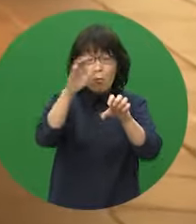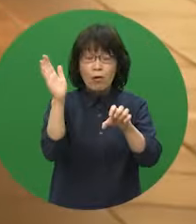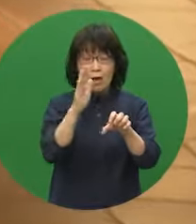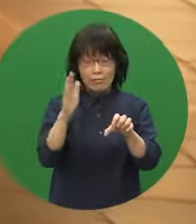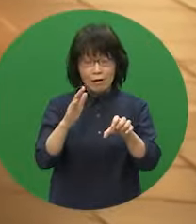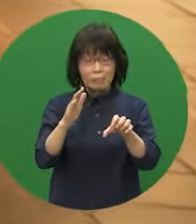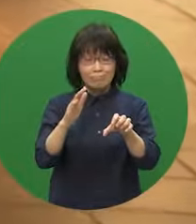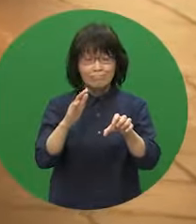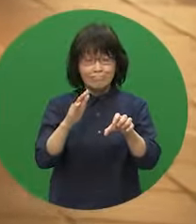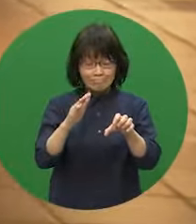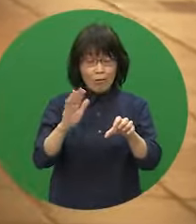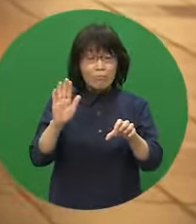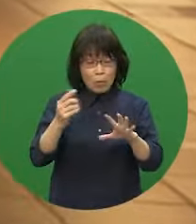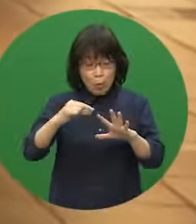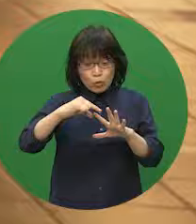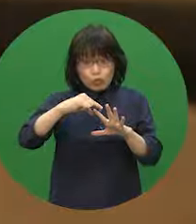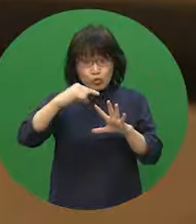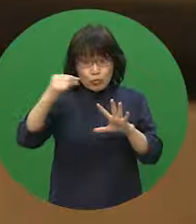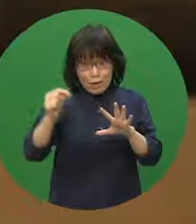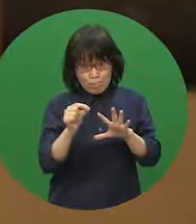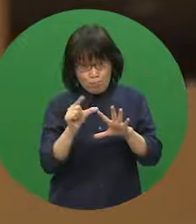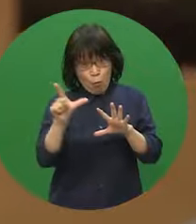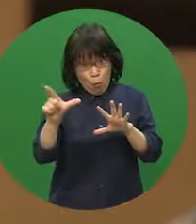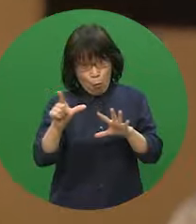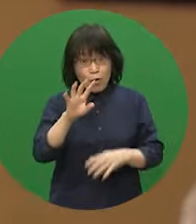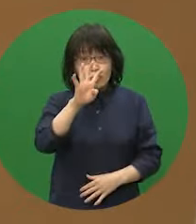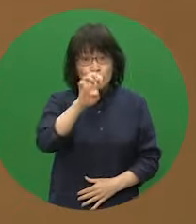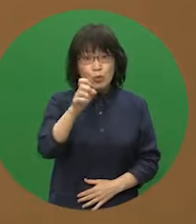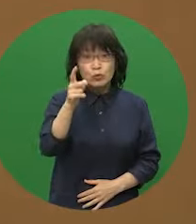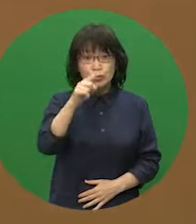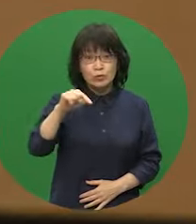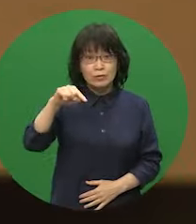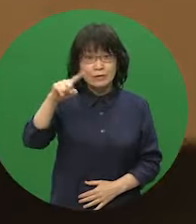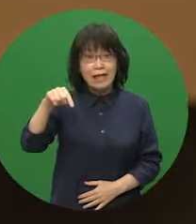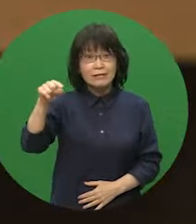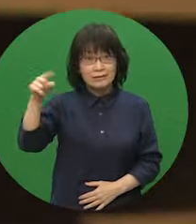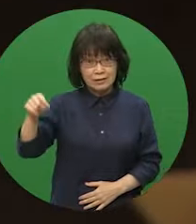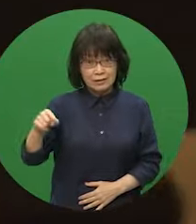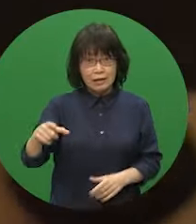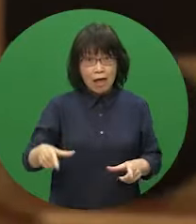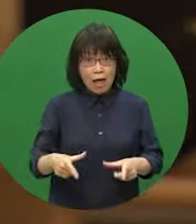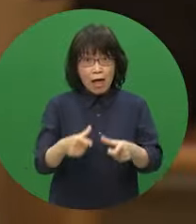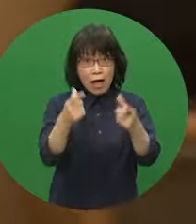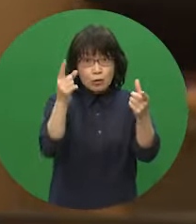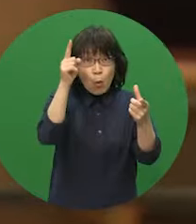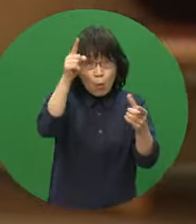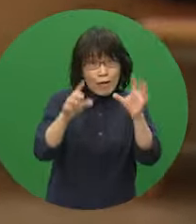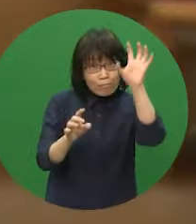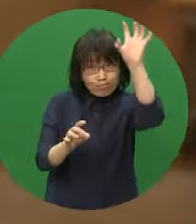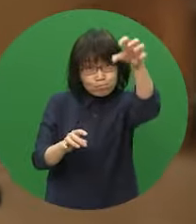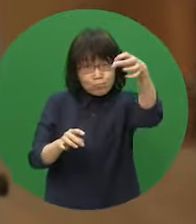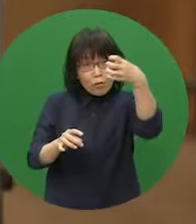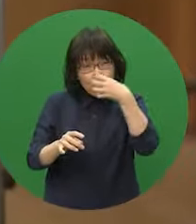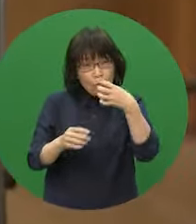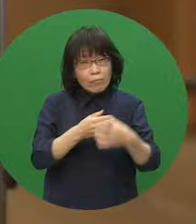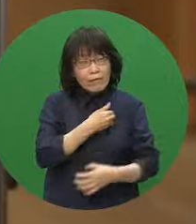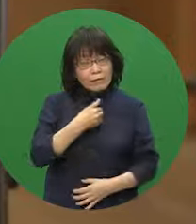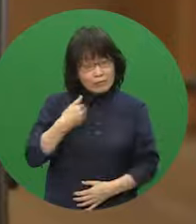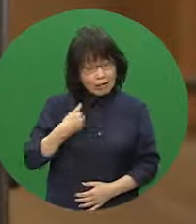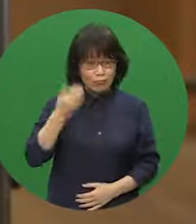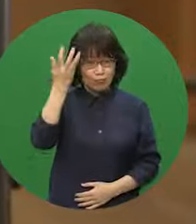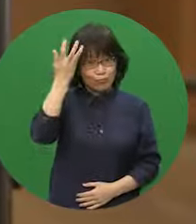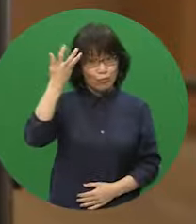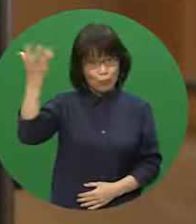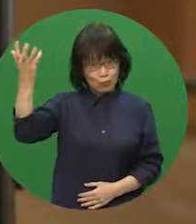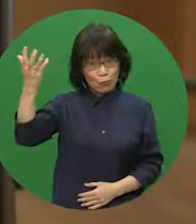で、木には登らずに40センチにも達するような巨大な爪で植物を引き寄せて食べていた